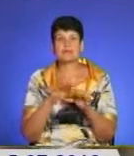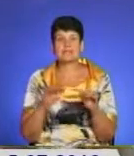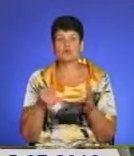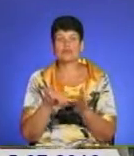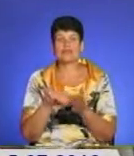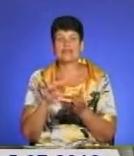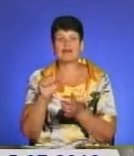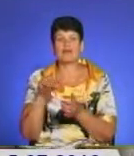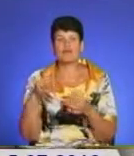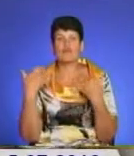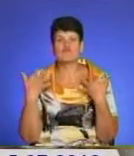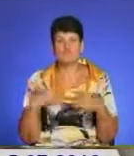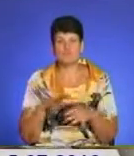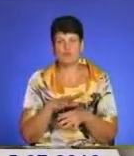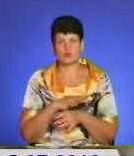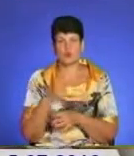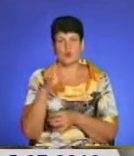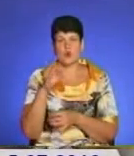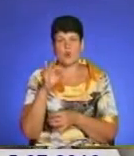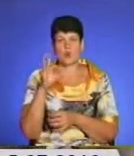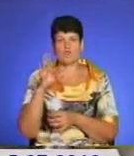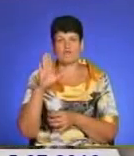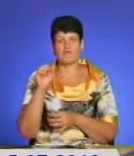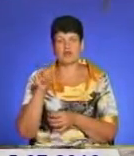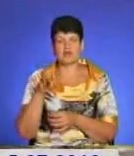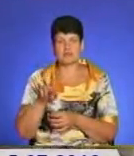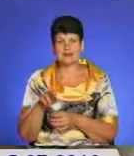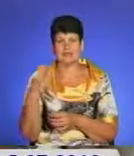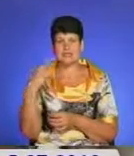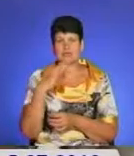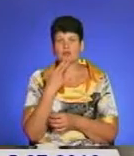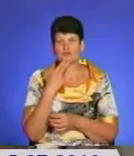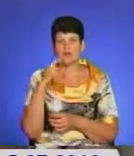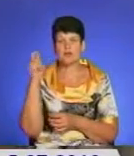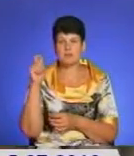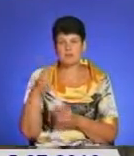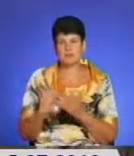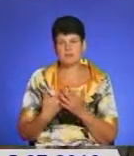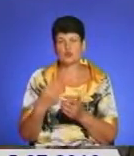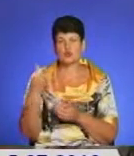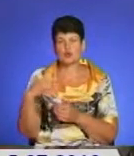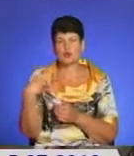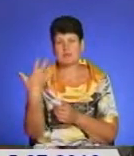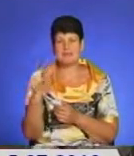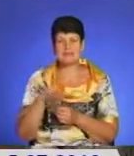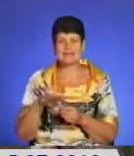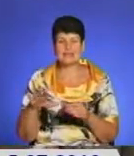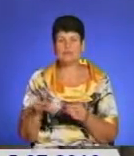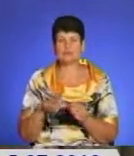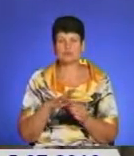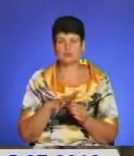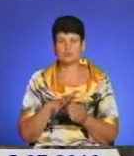вже побували у Хорватії, тільки буквально 30 червня приїхали. Це 45 діток, які мали можливість побувати у